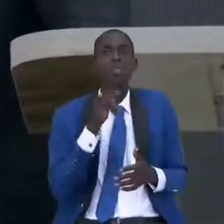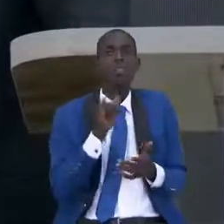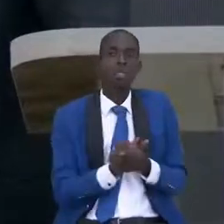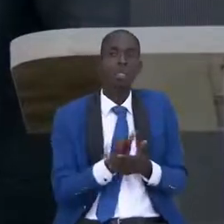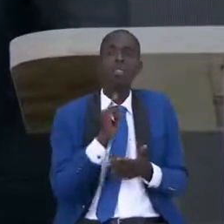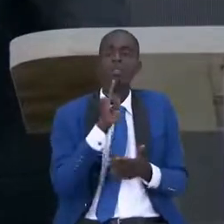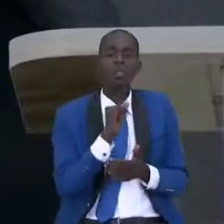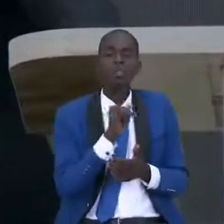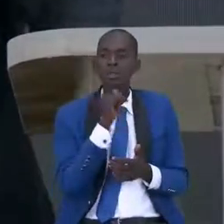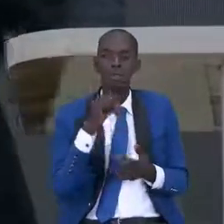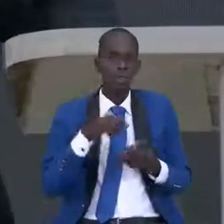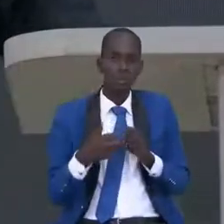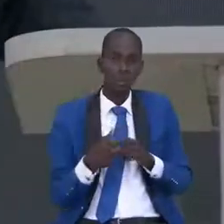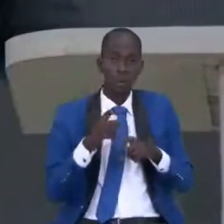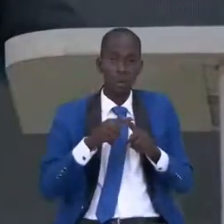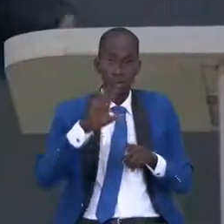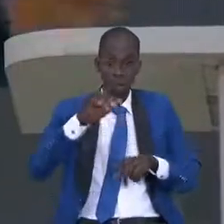le problème.